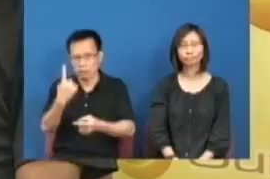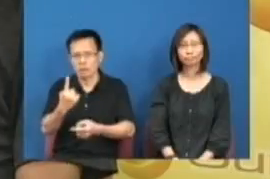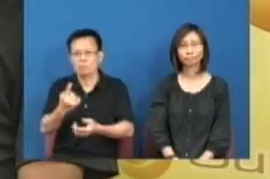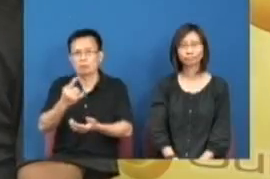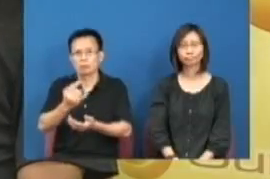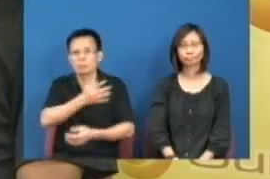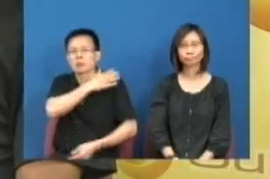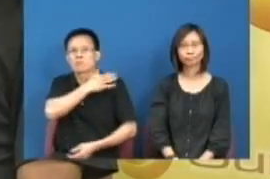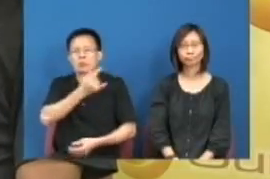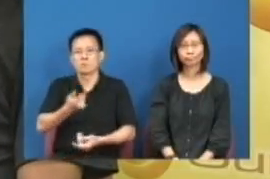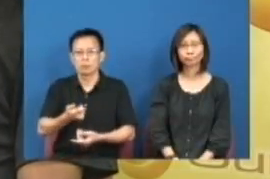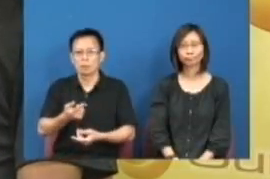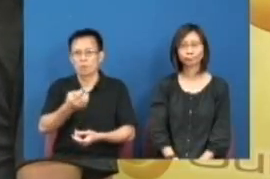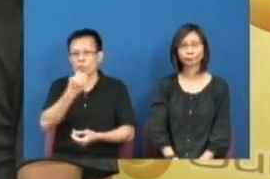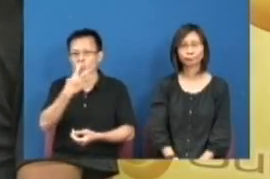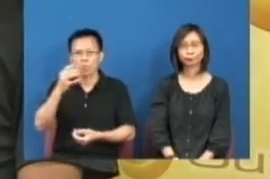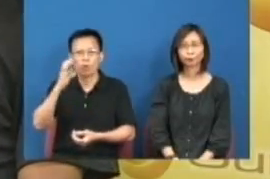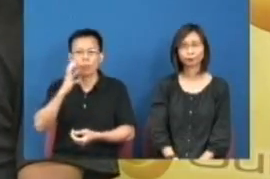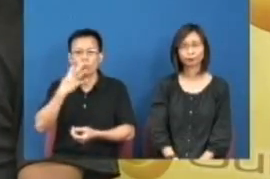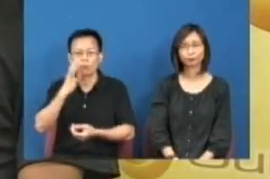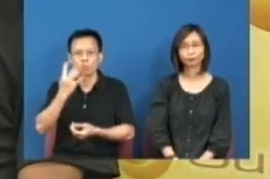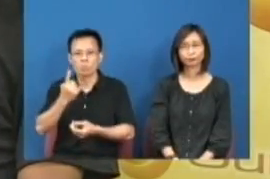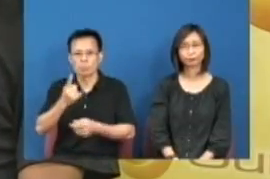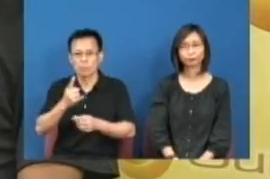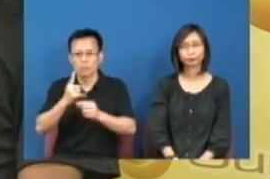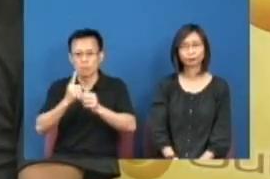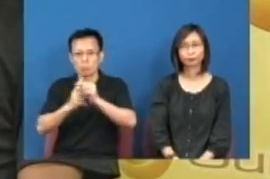澳呢個中共中央嘅港澳小組嘅